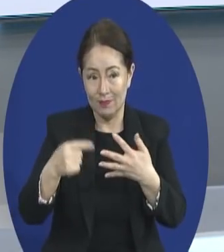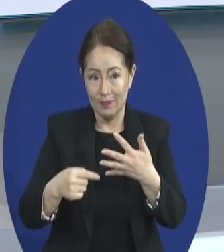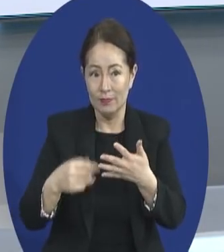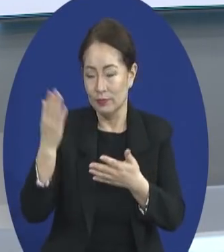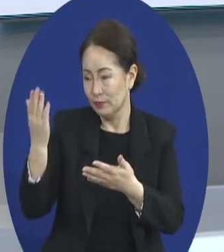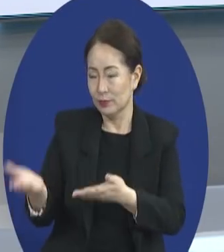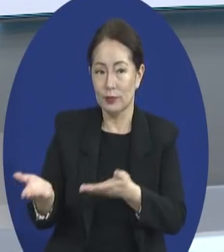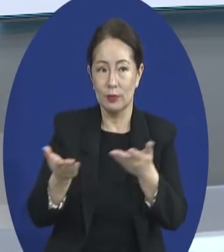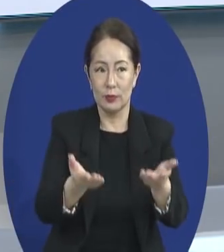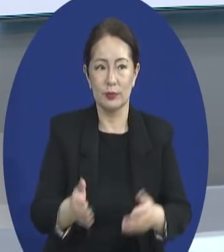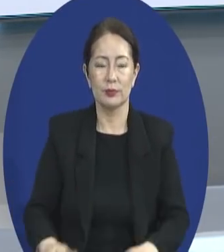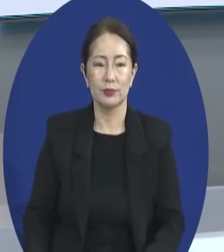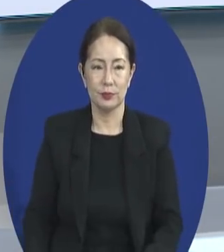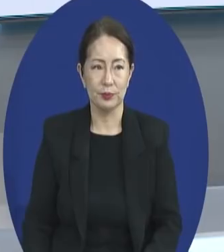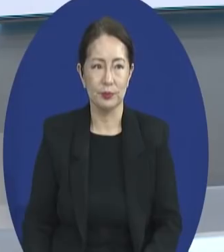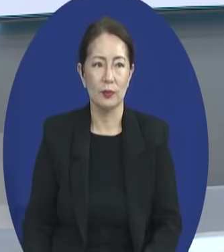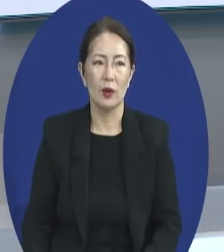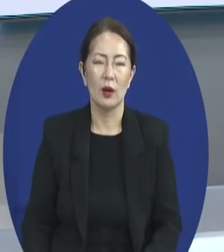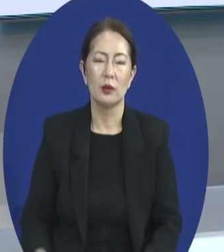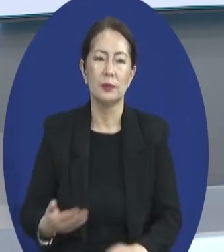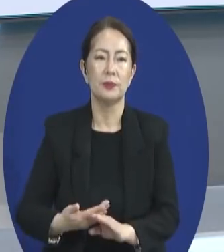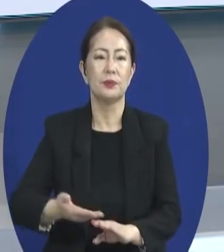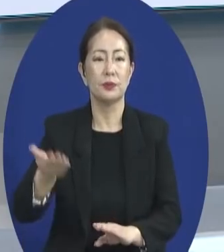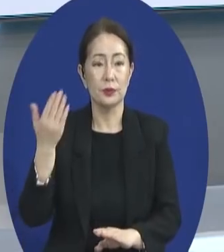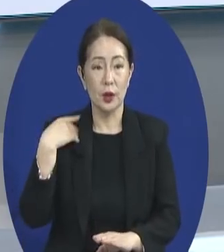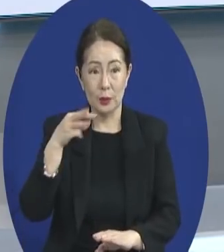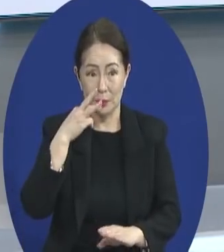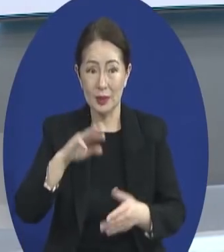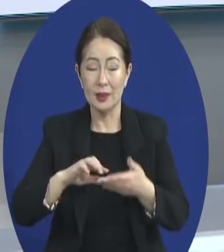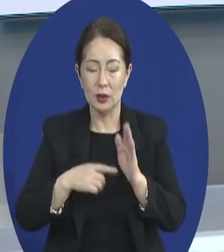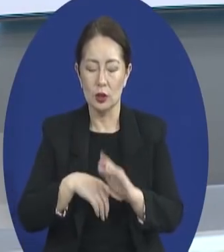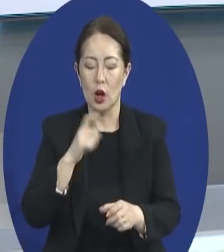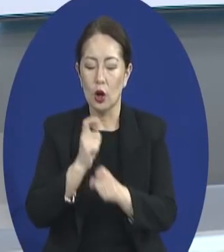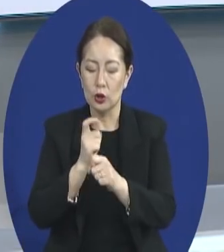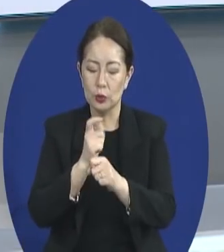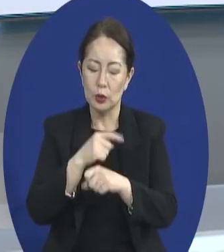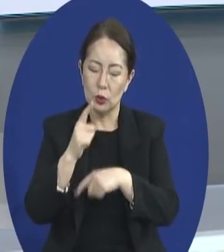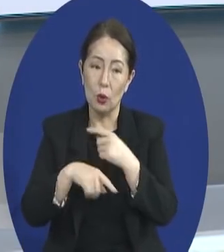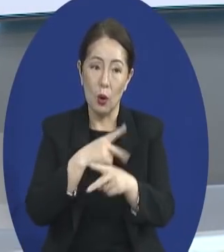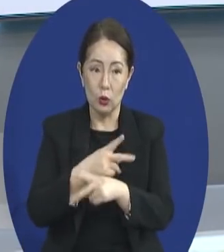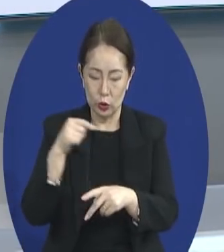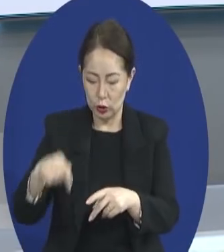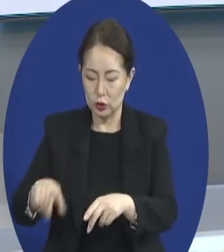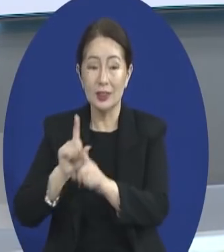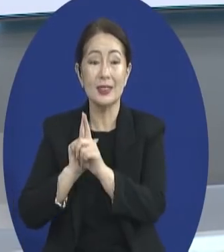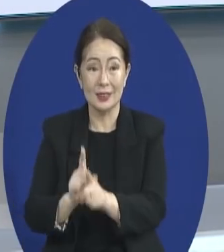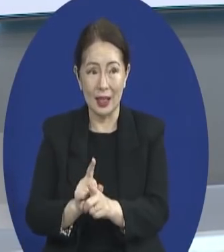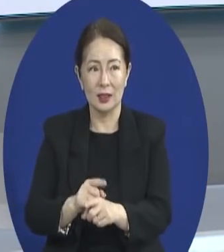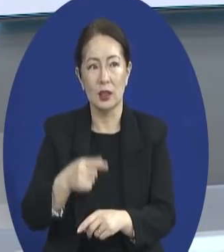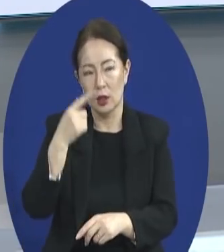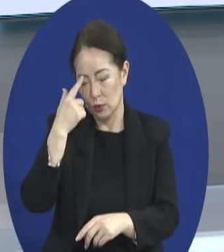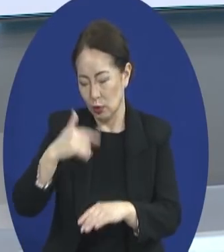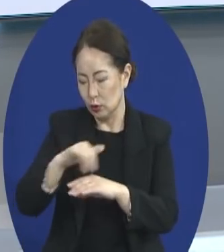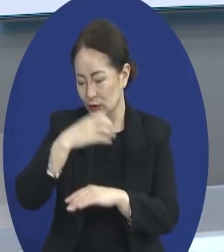байдлаар та бүхэнд үзүүлье. Өөрөөр хэлбэл бид өмнө нь та бүхэнд мэдээлж байсанчлан хөдөлмөрийн тухай хууль өнөөдрөөс хэрэгжиж эхэлж байна. За мөн Монгол улсын